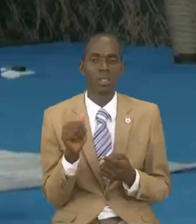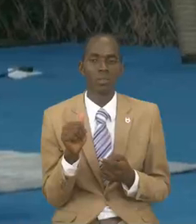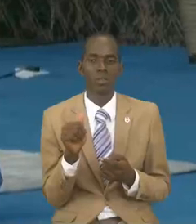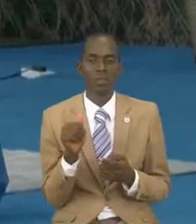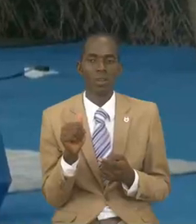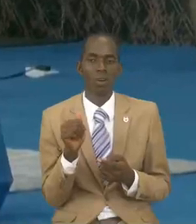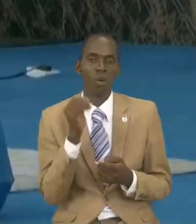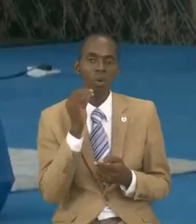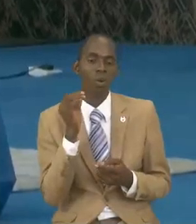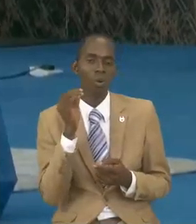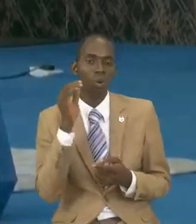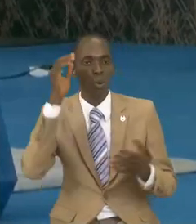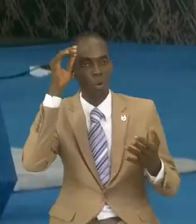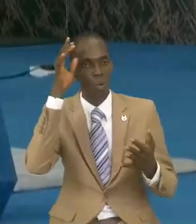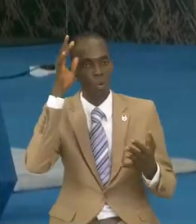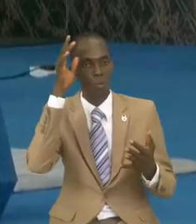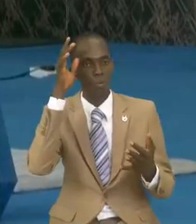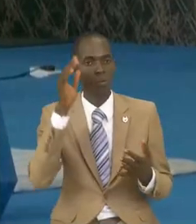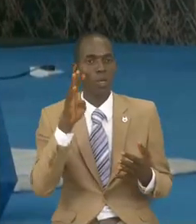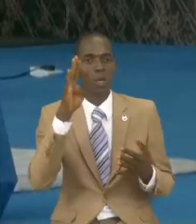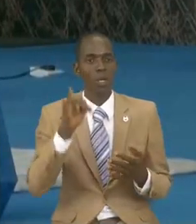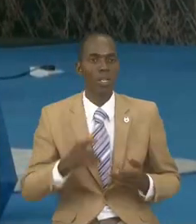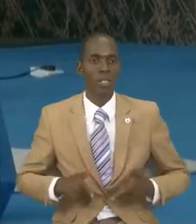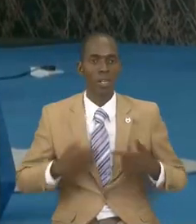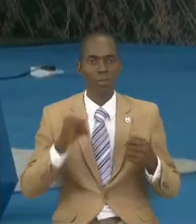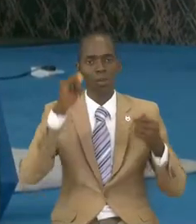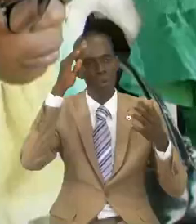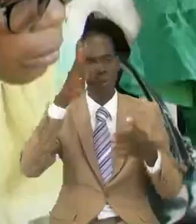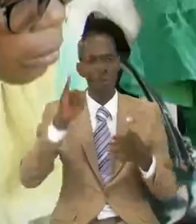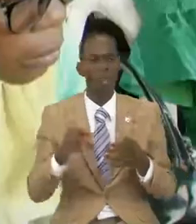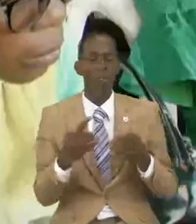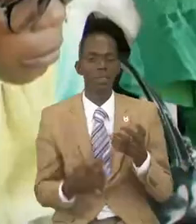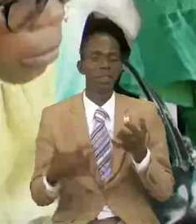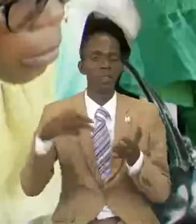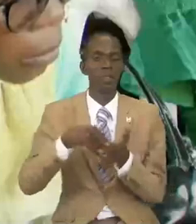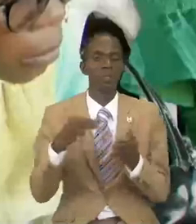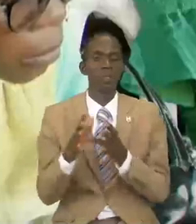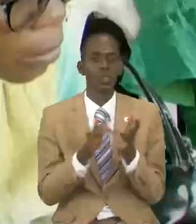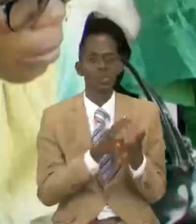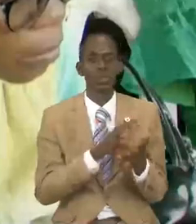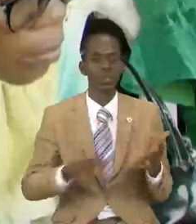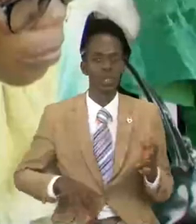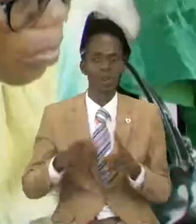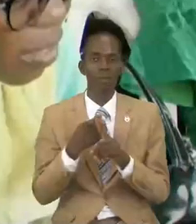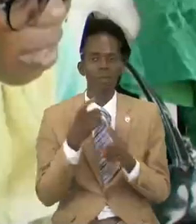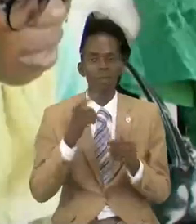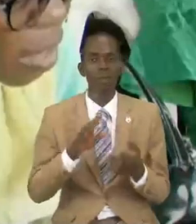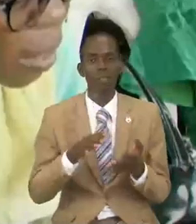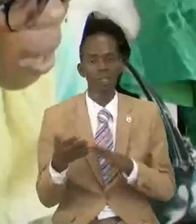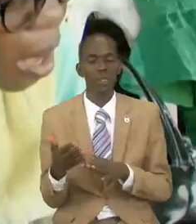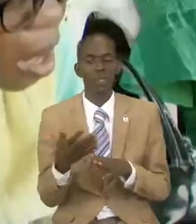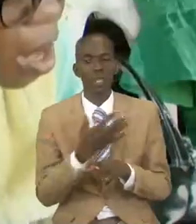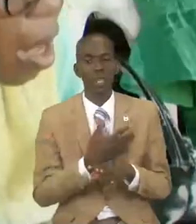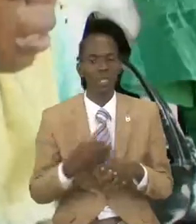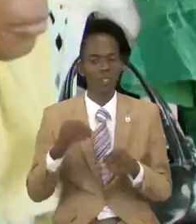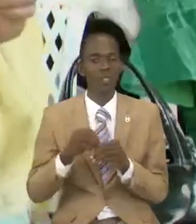Il nous a régénérés pour une espérance vivante par la résurrection de Jésus-Christ d'entre les morts. Et puis le verset